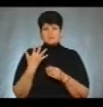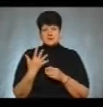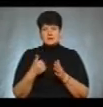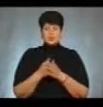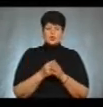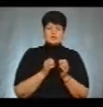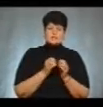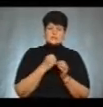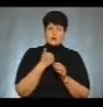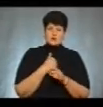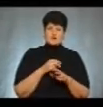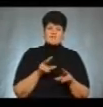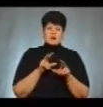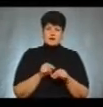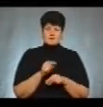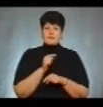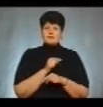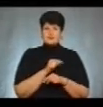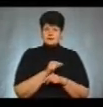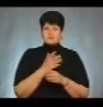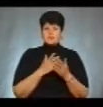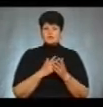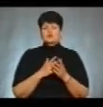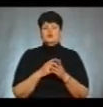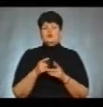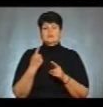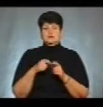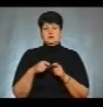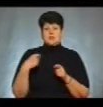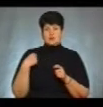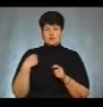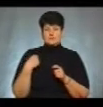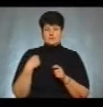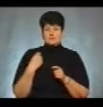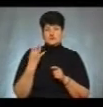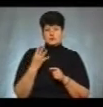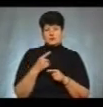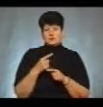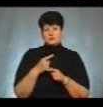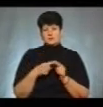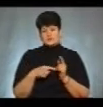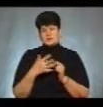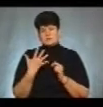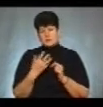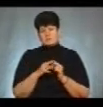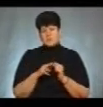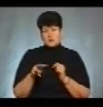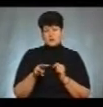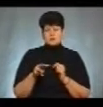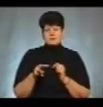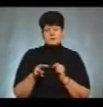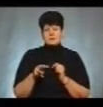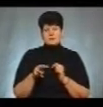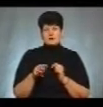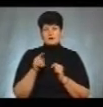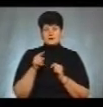років гарантія. Але там, відповідно, якщо кілометр середній поточний ремонт від 4,5 до 5 мільйонів кілометрів, так там